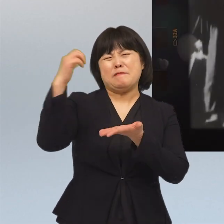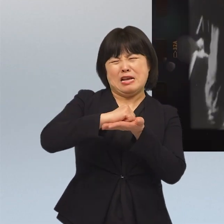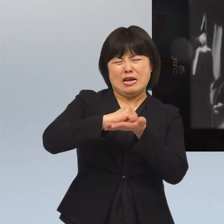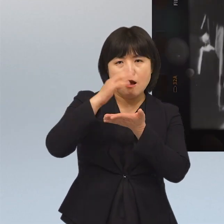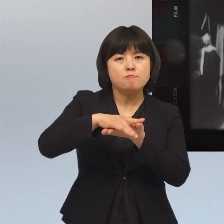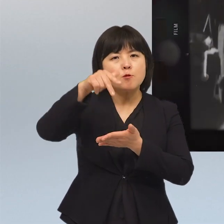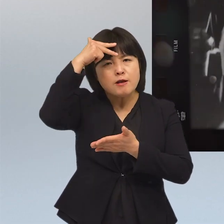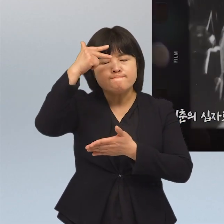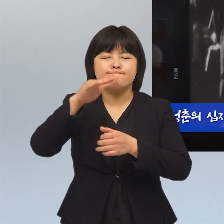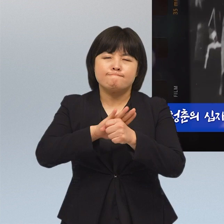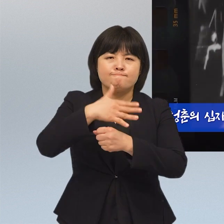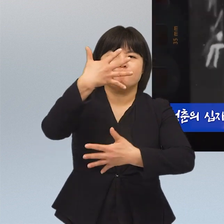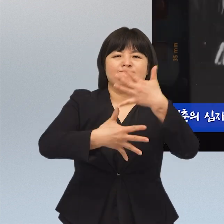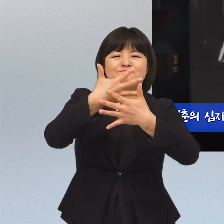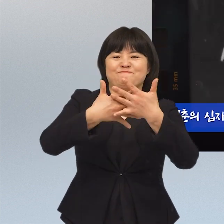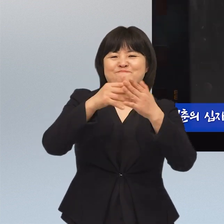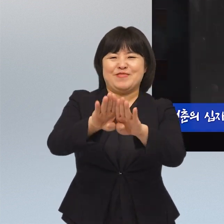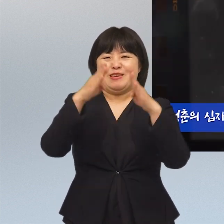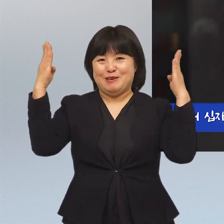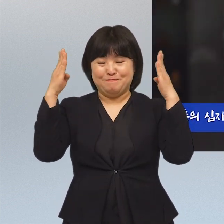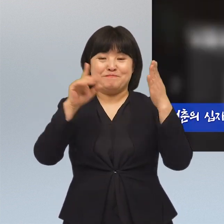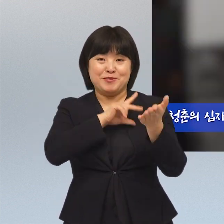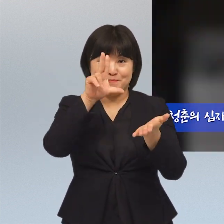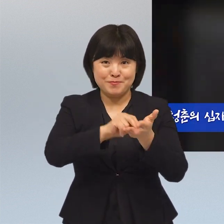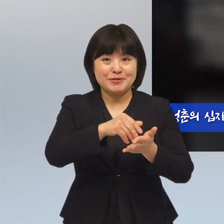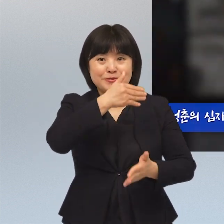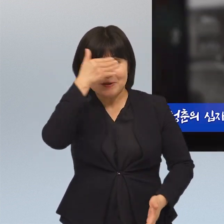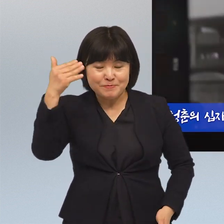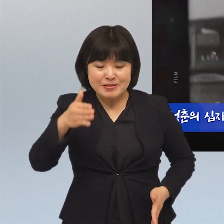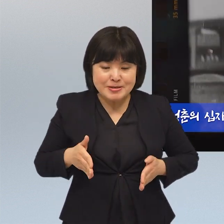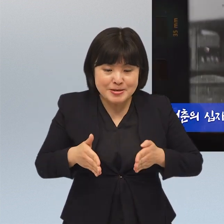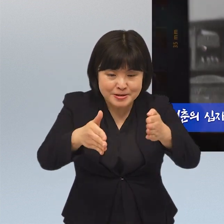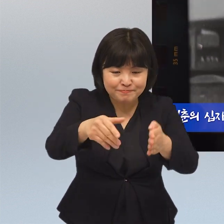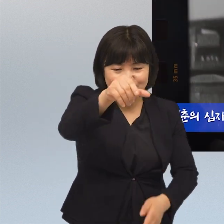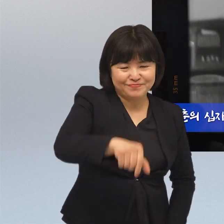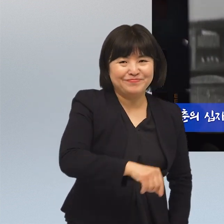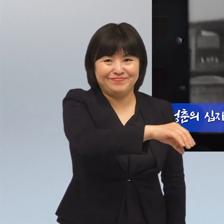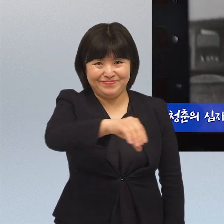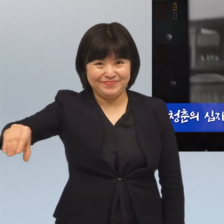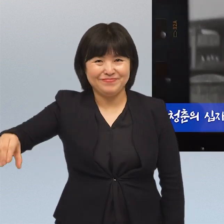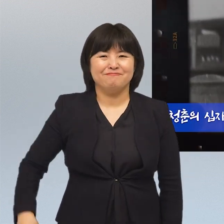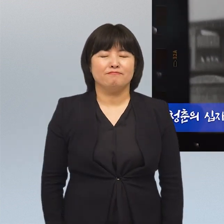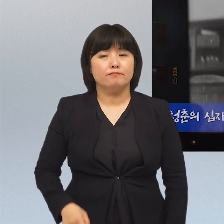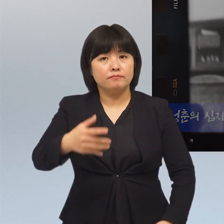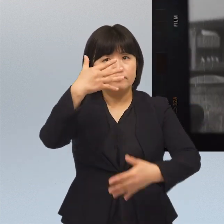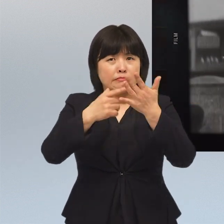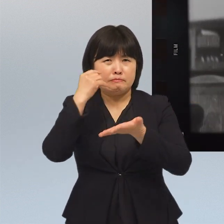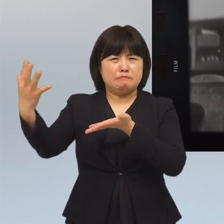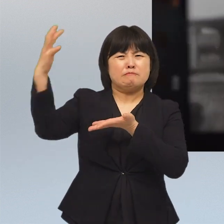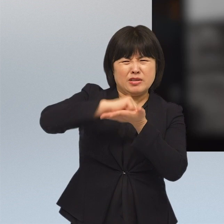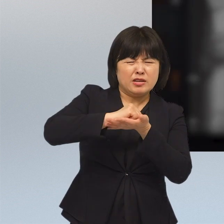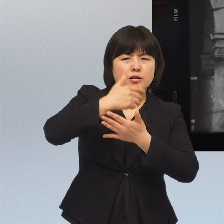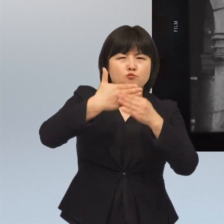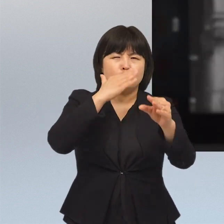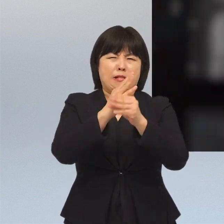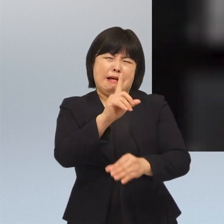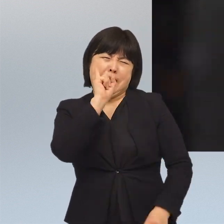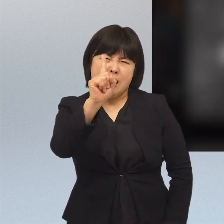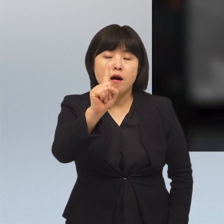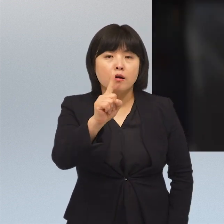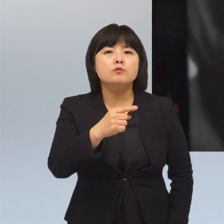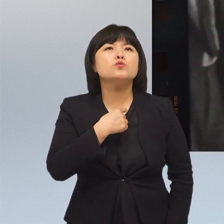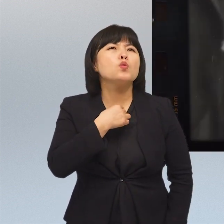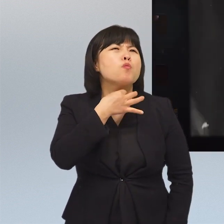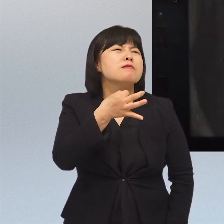(1934년에) 개봉한 일제강점기 조선의 멜로드라마 영화 청춘의 십자로. 이 영화는